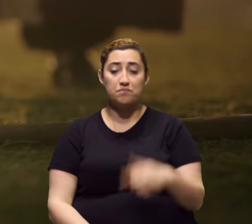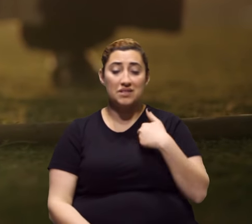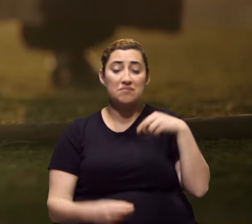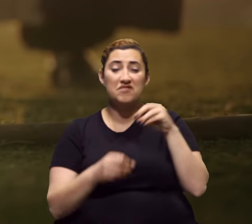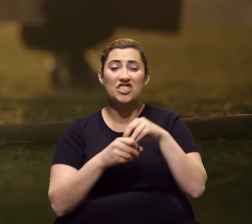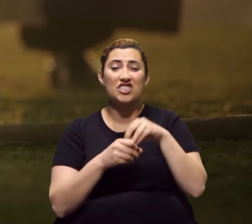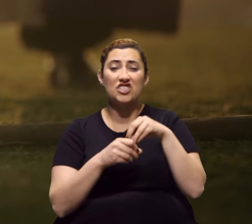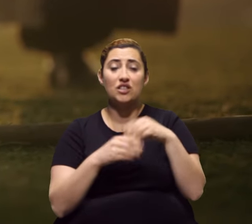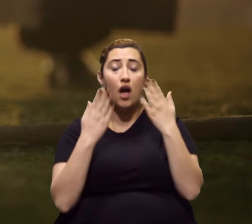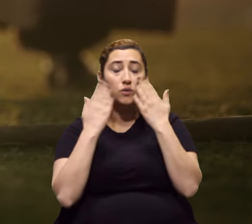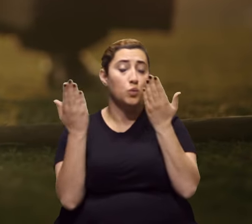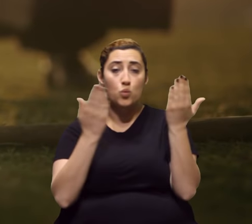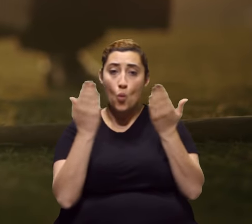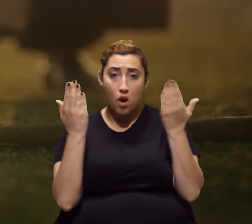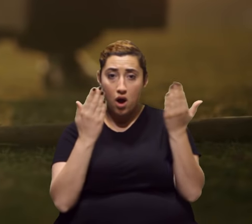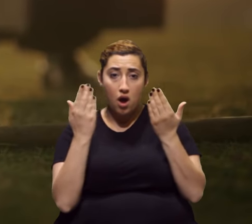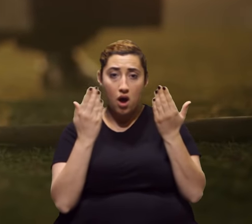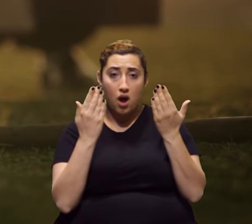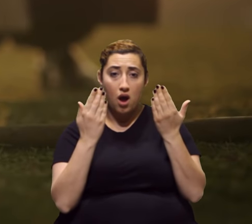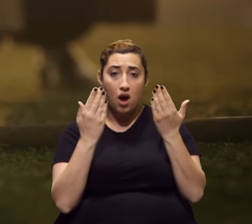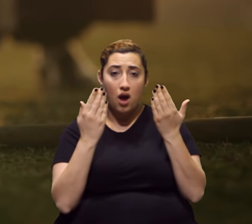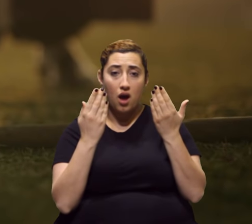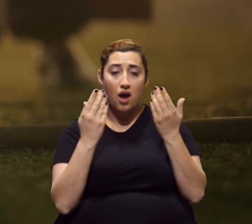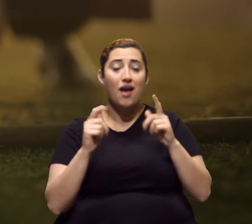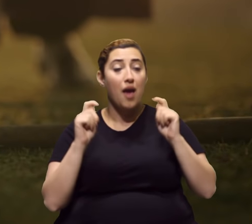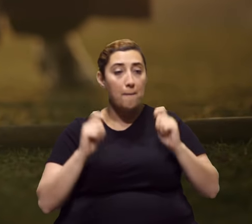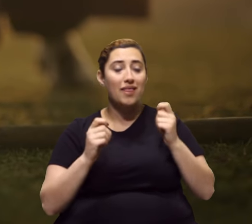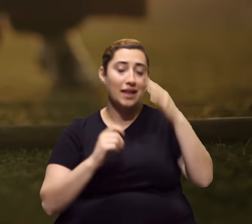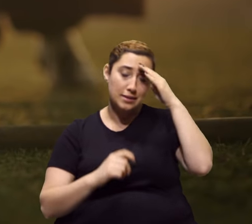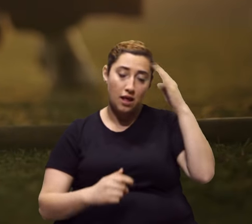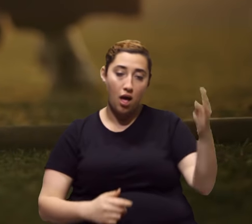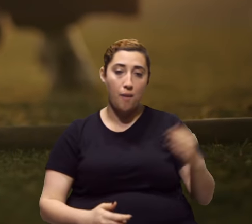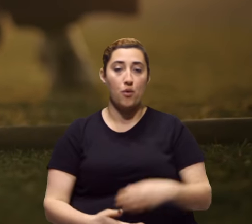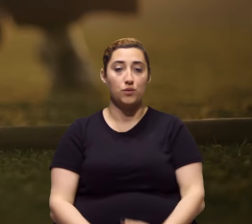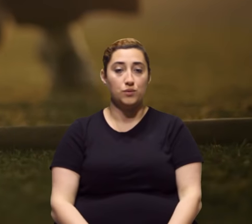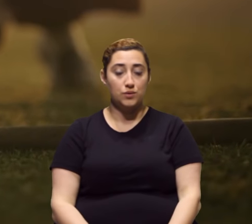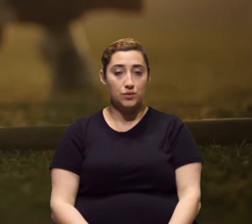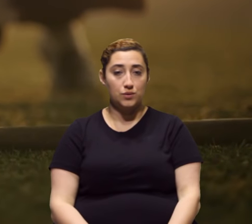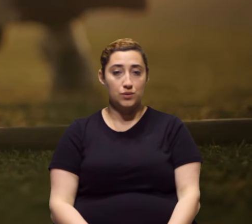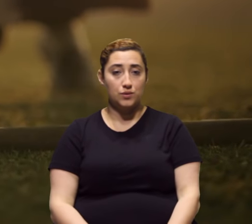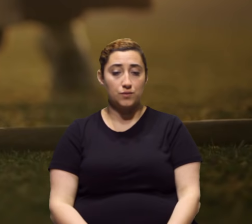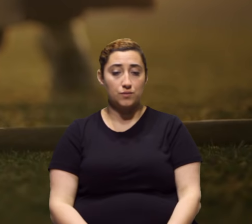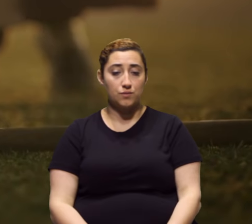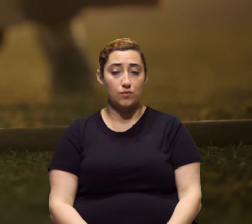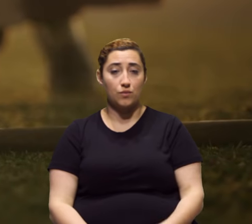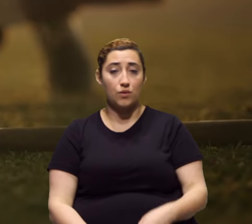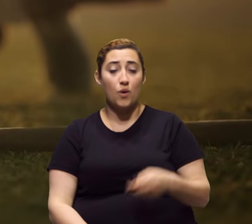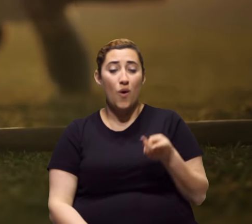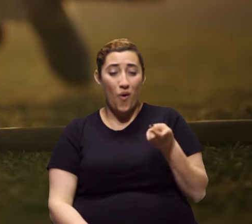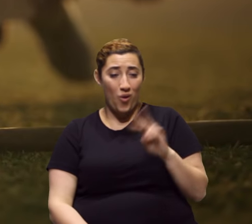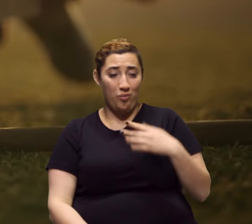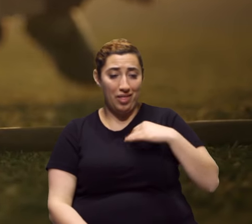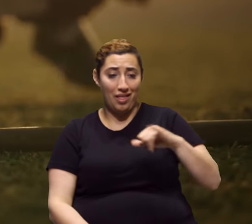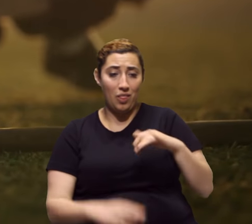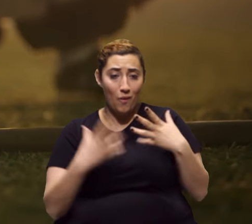Bizim için hayır dua, kılanlara selam olsun. Ecel büke belimizi,